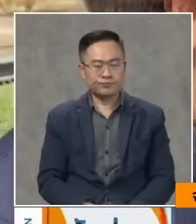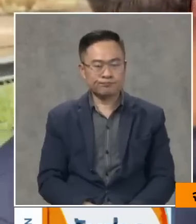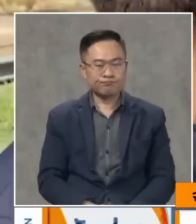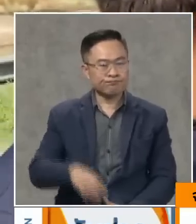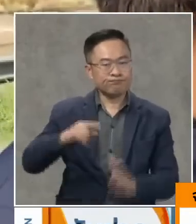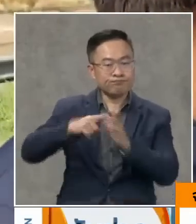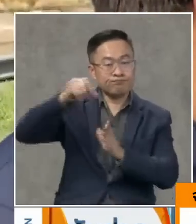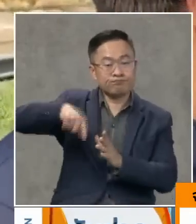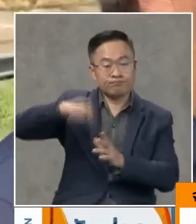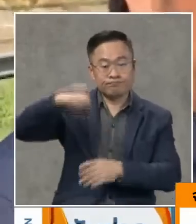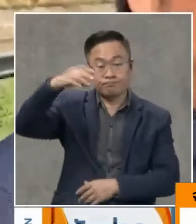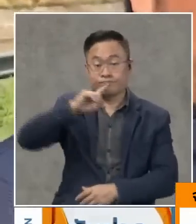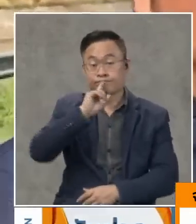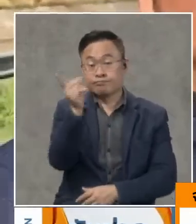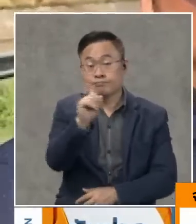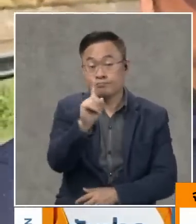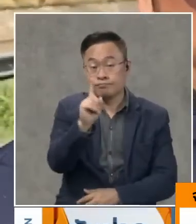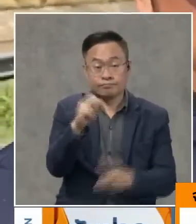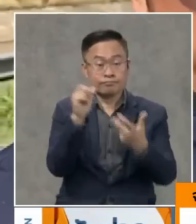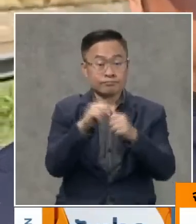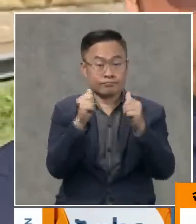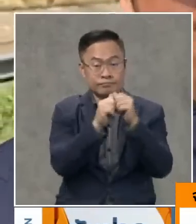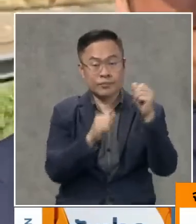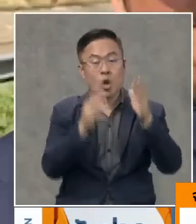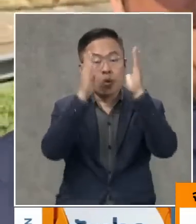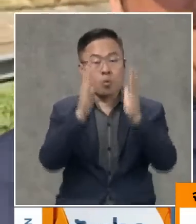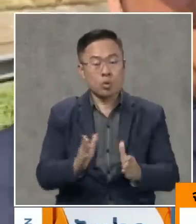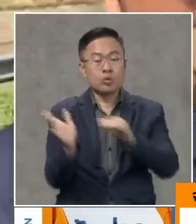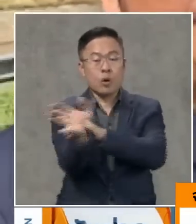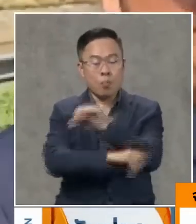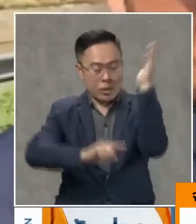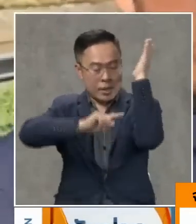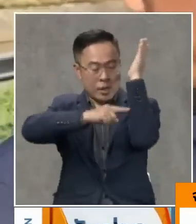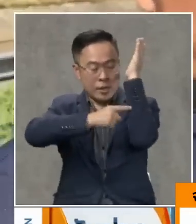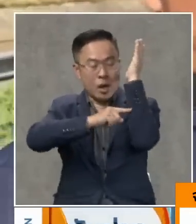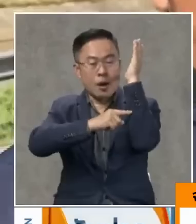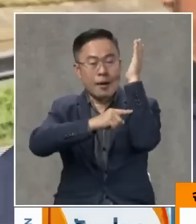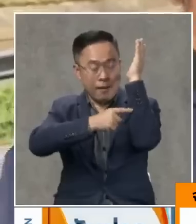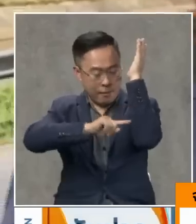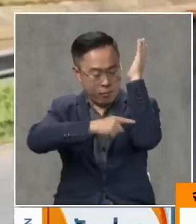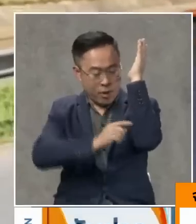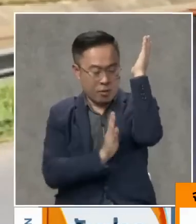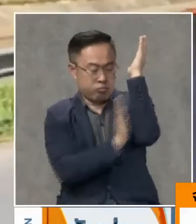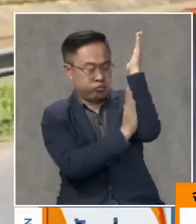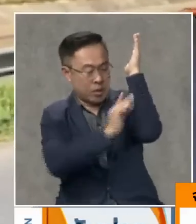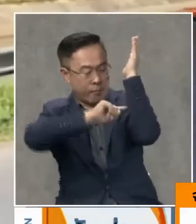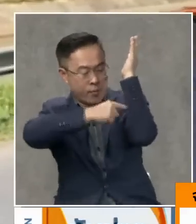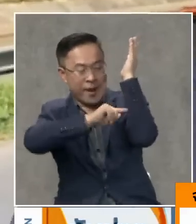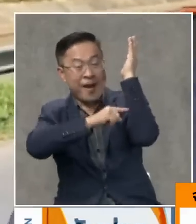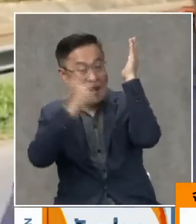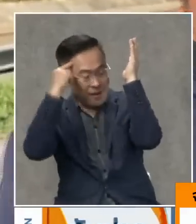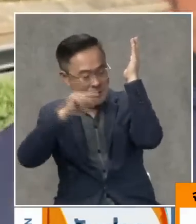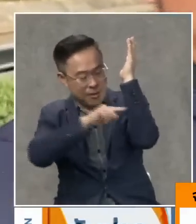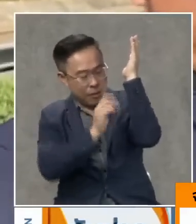ว่าเนื่องจากอาจจะเกิดจากการถูกขโมยนะครับน็อตที่ติดอยู่กับเสาทำให้เส